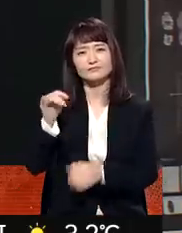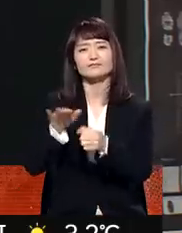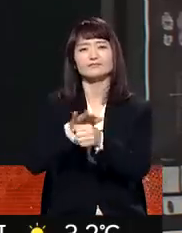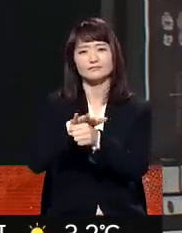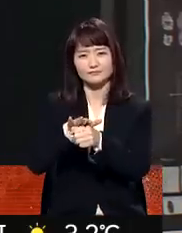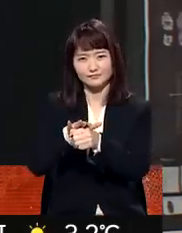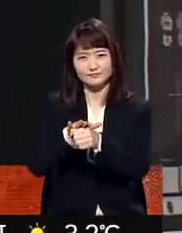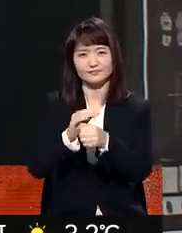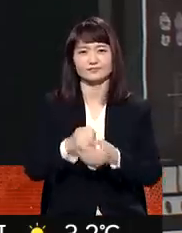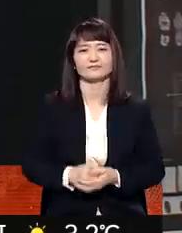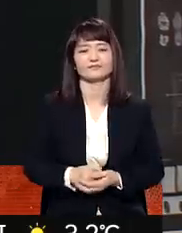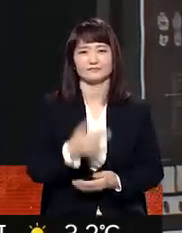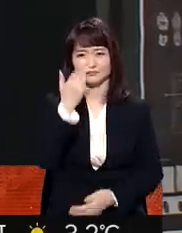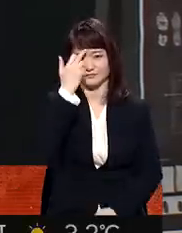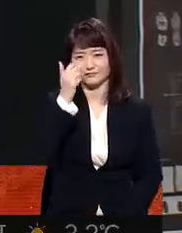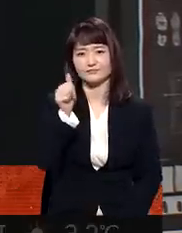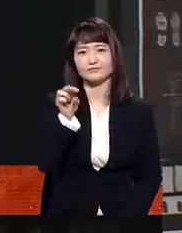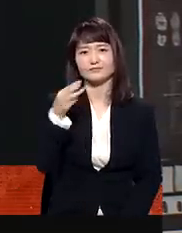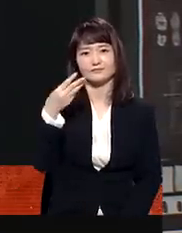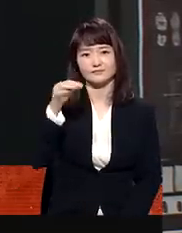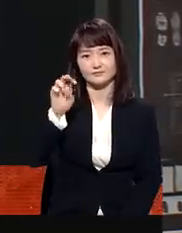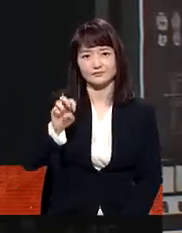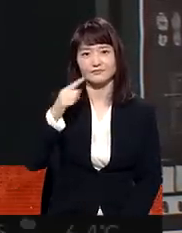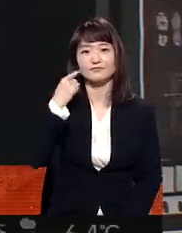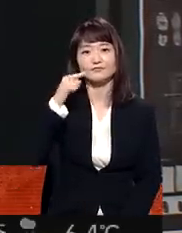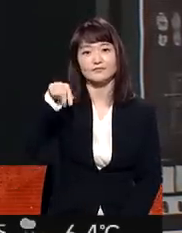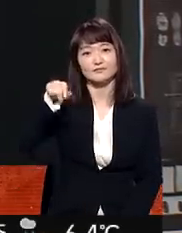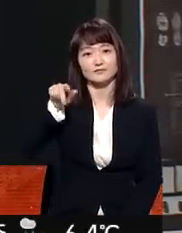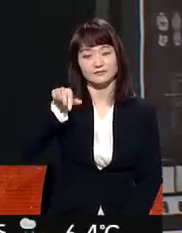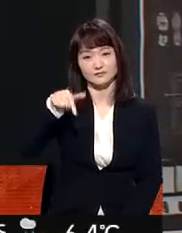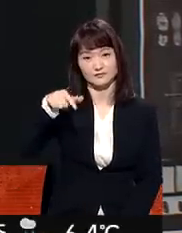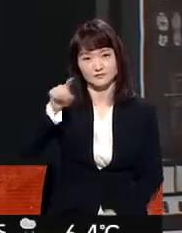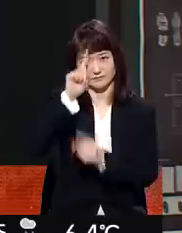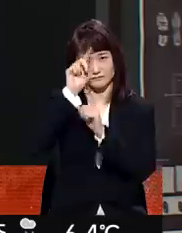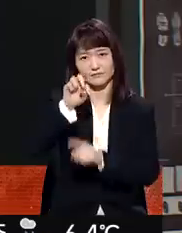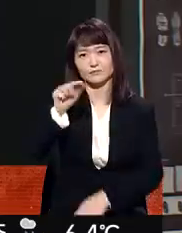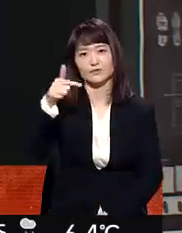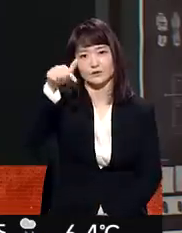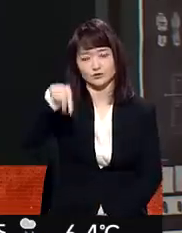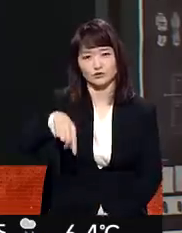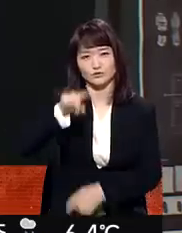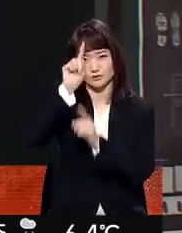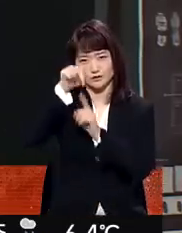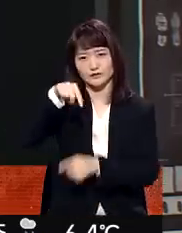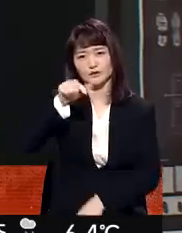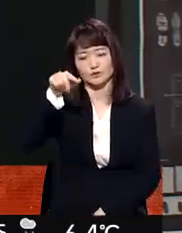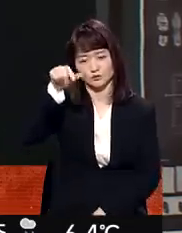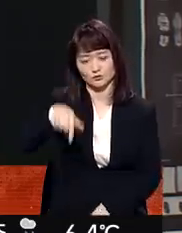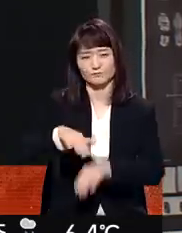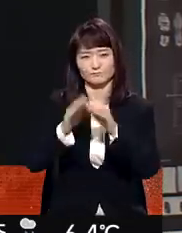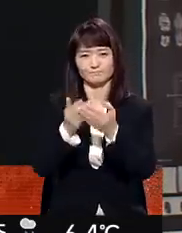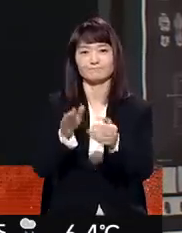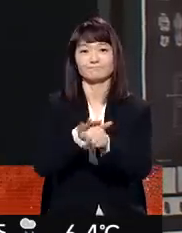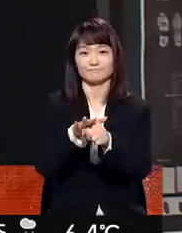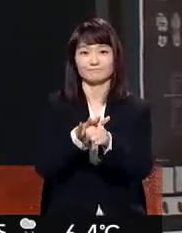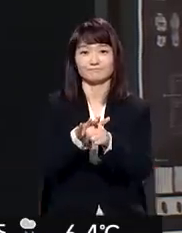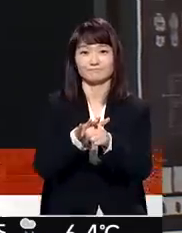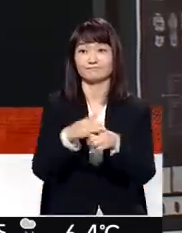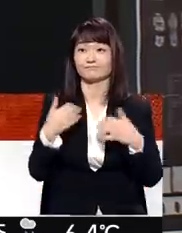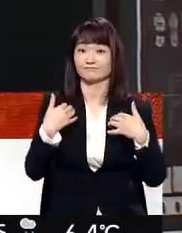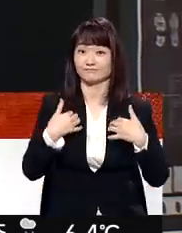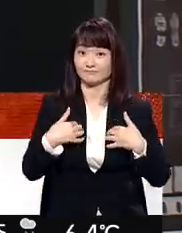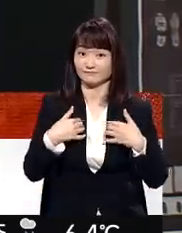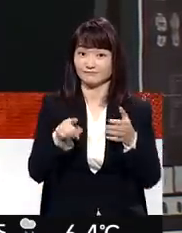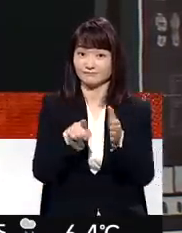뉴욕의 정희주님 그리고 최혜림님 황경자님 이민규님이 선수님 모두 모두 사랑합니다 재밌는 물론 자 크게